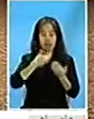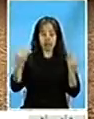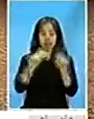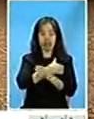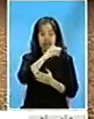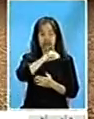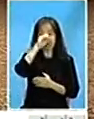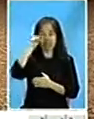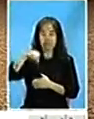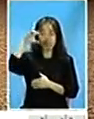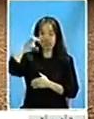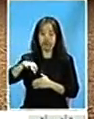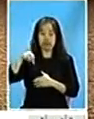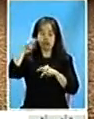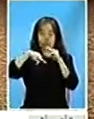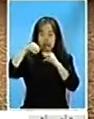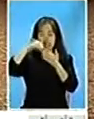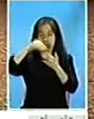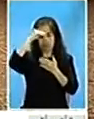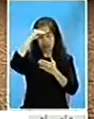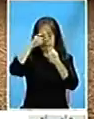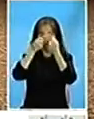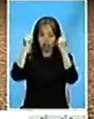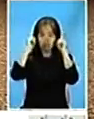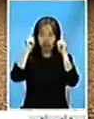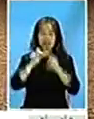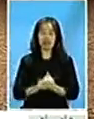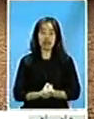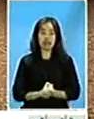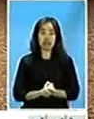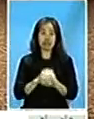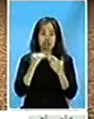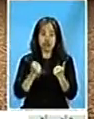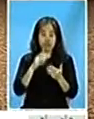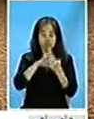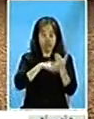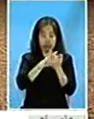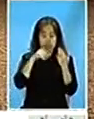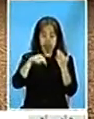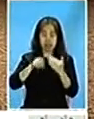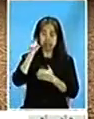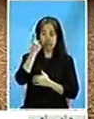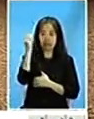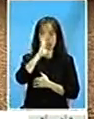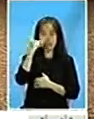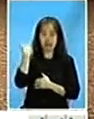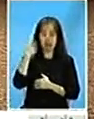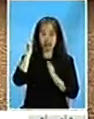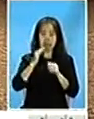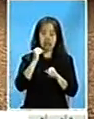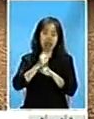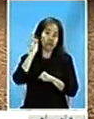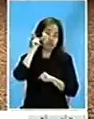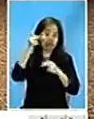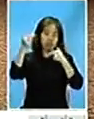สังกัดที่สำนักงานการอุดมศึกษานอกจากนั้นแล้วนโยบายนี้ไม่ใช่เรื่องใหม่ค่ะดิฉันเห็นสื่อมวลชนไปลงข่าว